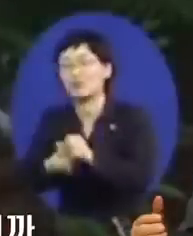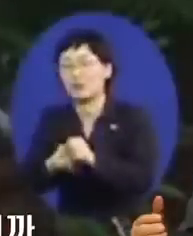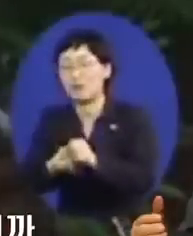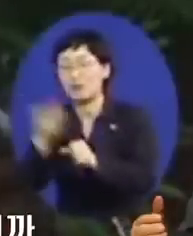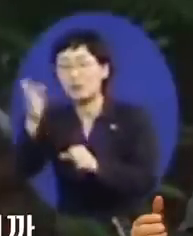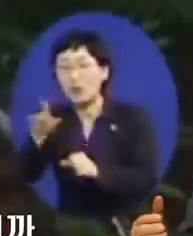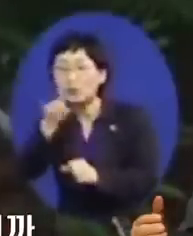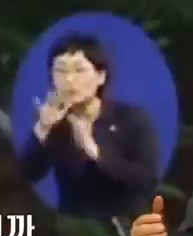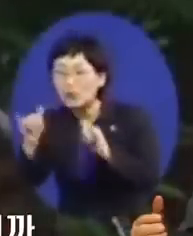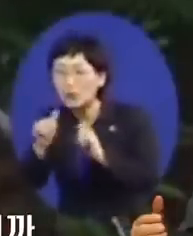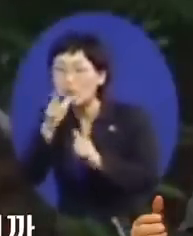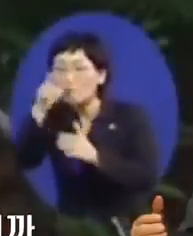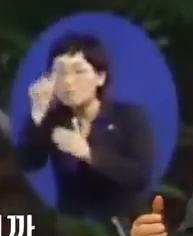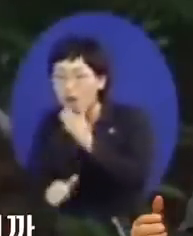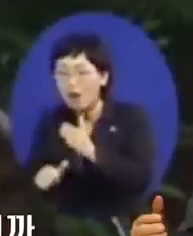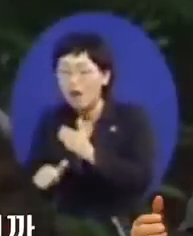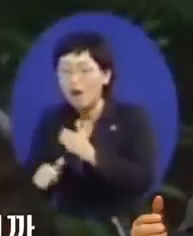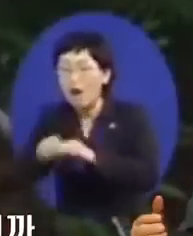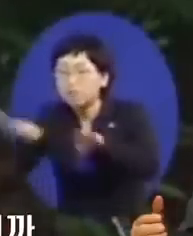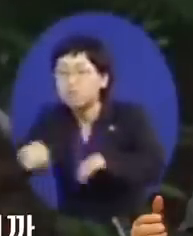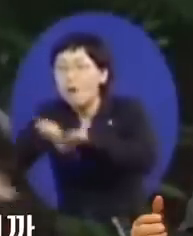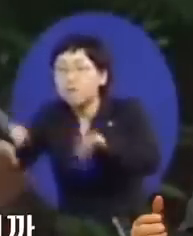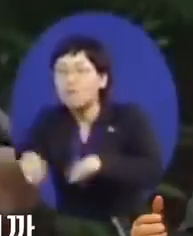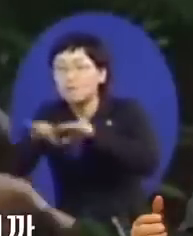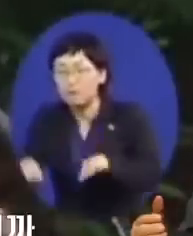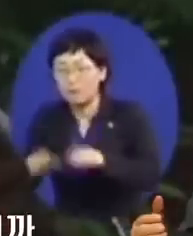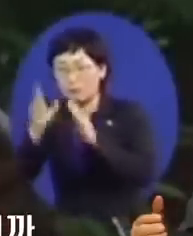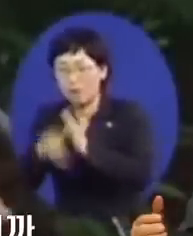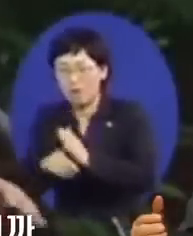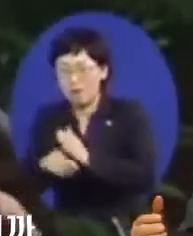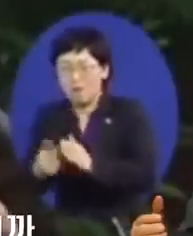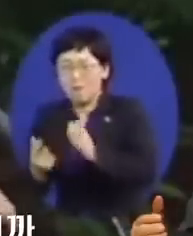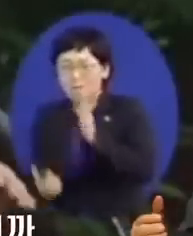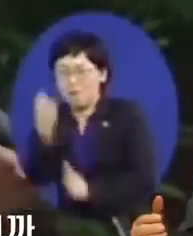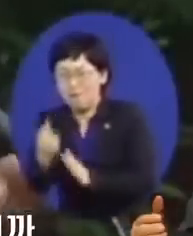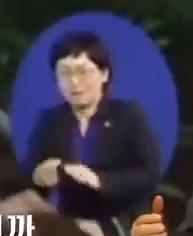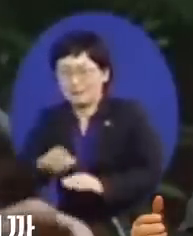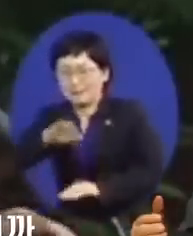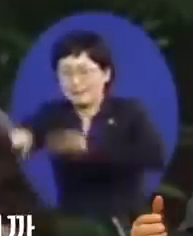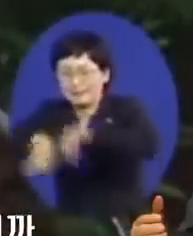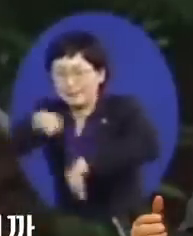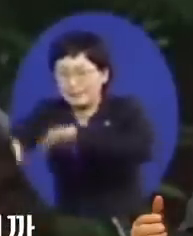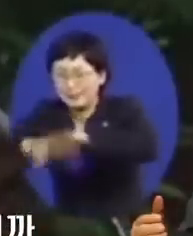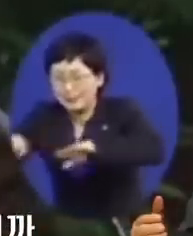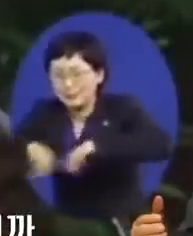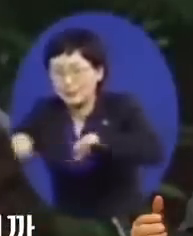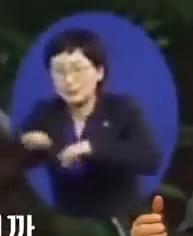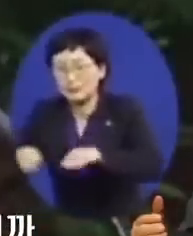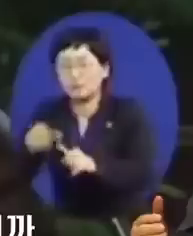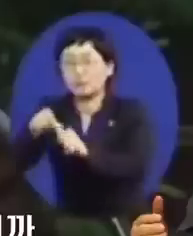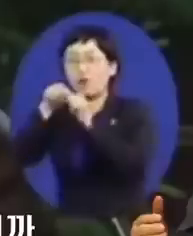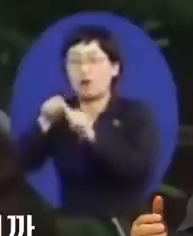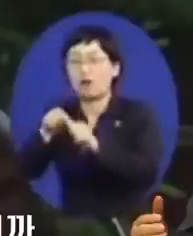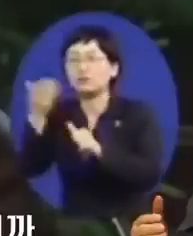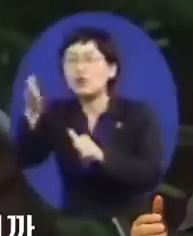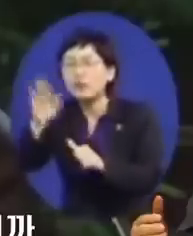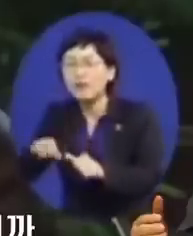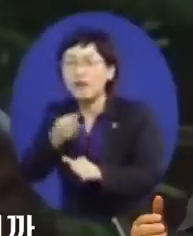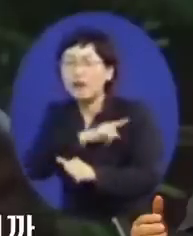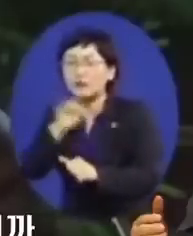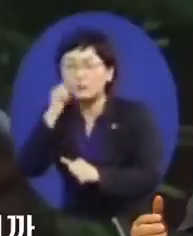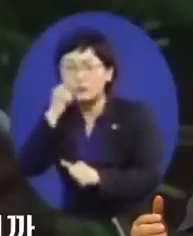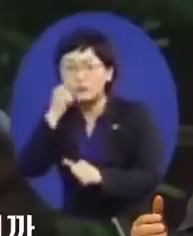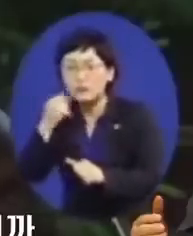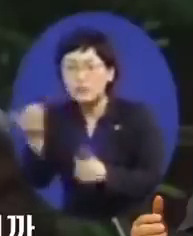조난을 당해서 물에 빠져 허우적거리면 신속히 헤엄쳐 가서 구조하려고 하는데 가장 어려운 것은 살겠다고